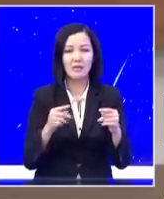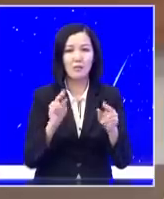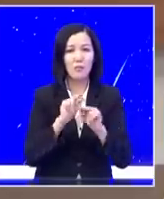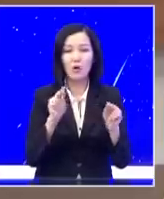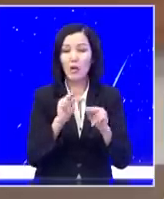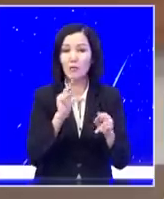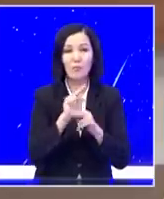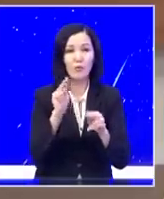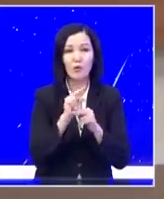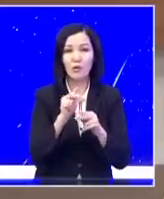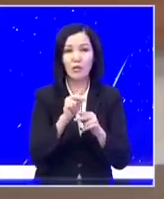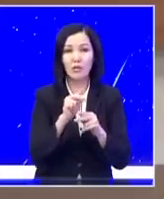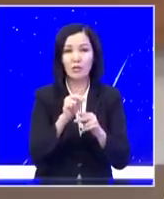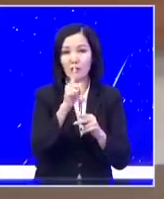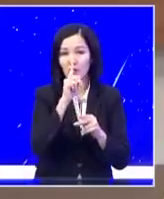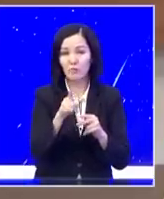ойламаймын.